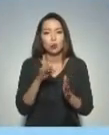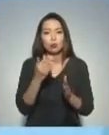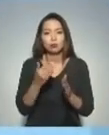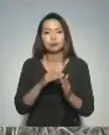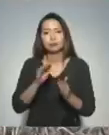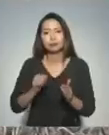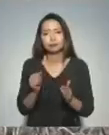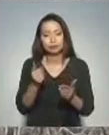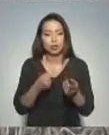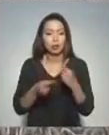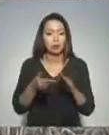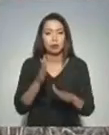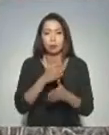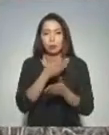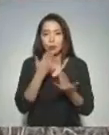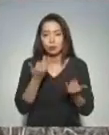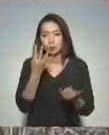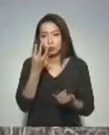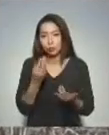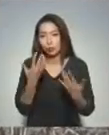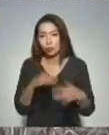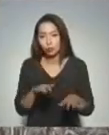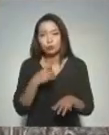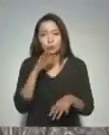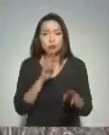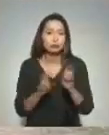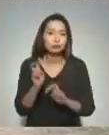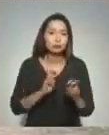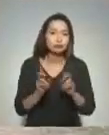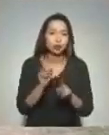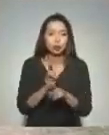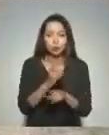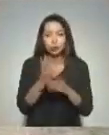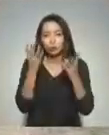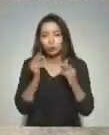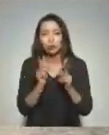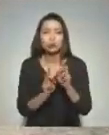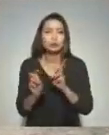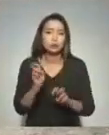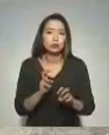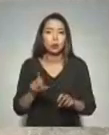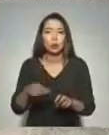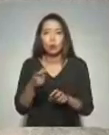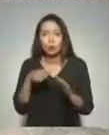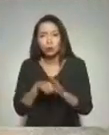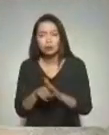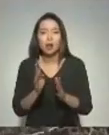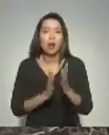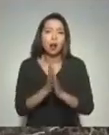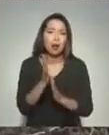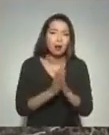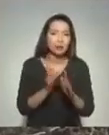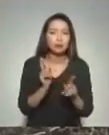жоқ. 4 күннен бері тиісті орган қызметкерлерімен бірге жүздеген ерікті күндіз-түн іздеп жатыр. Өзеннің асты, қамыс арасы, ессіз үй мен